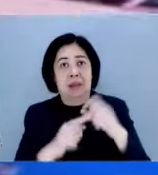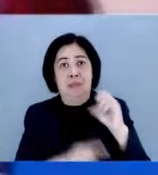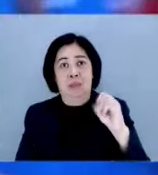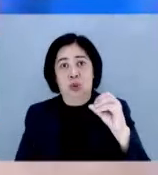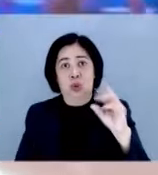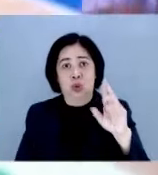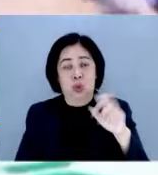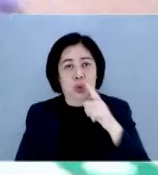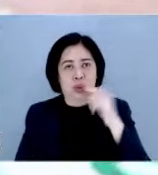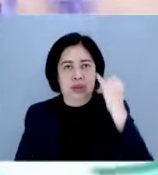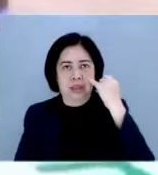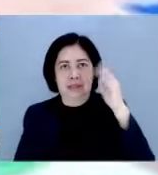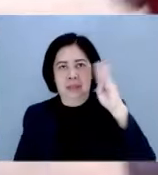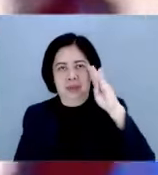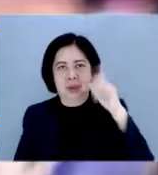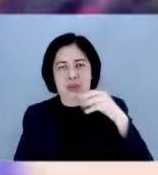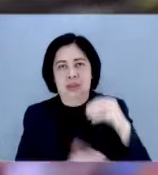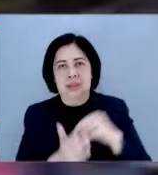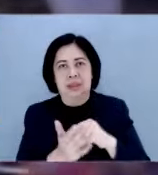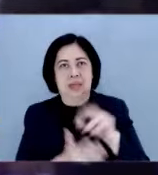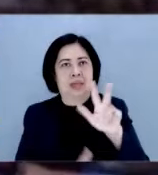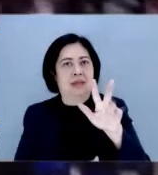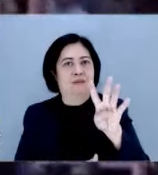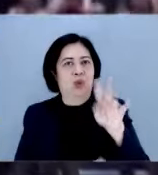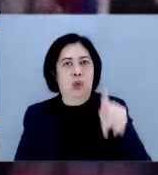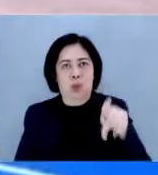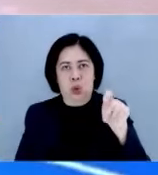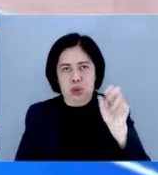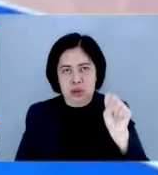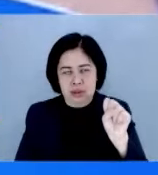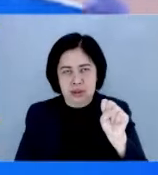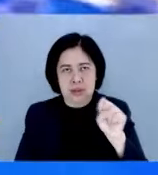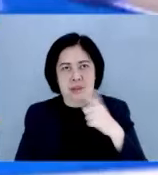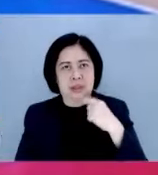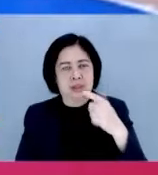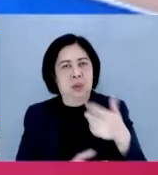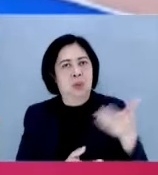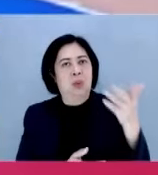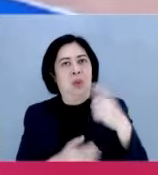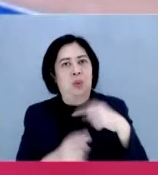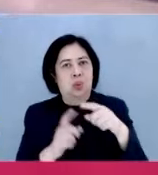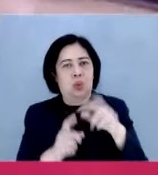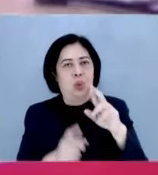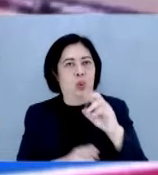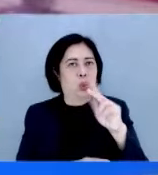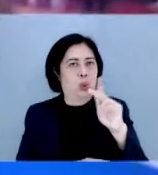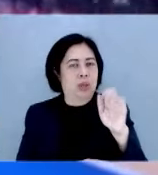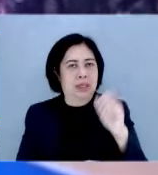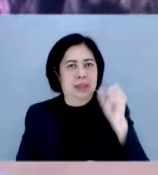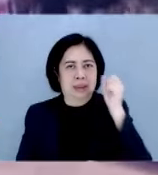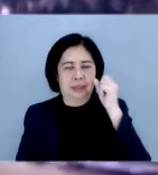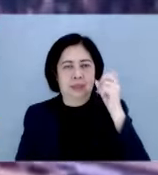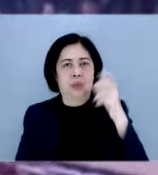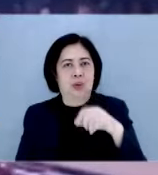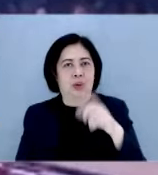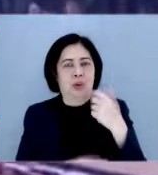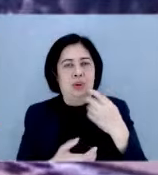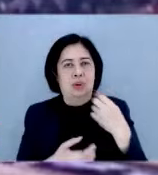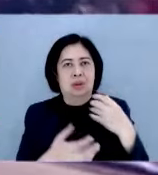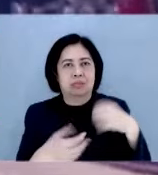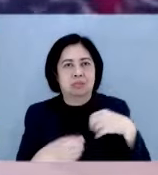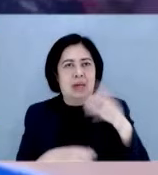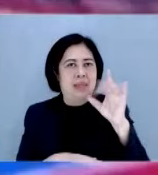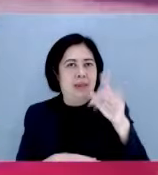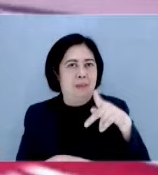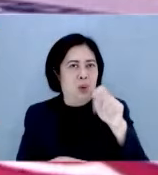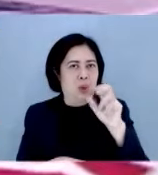Justin Brownlee na nagtala ng 34 puntos. Naging X-factor naman ang Rookie of the Year na si Stephen Holt na kumana ng 18 points at